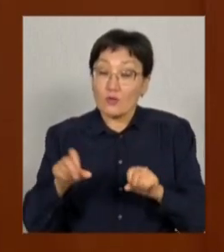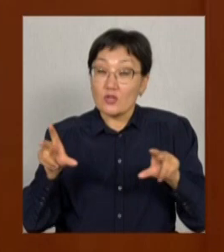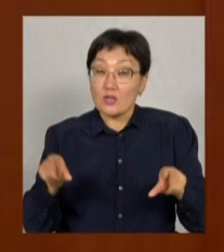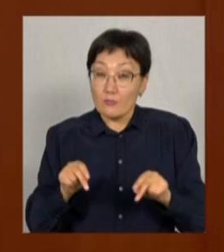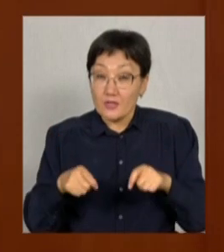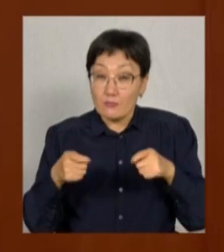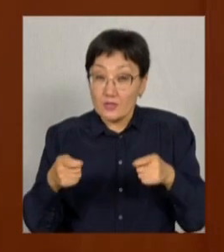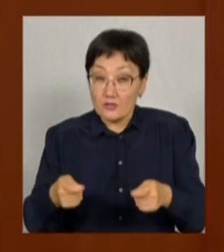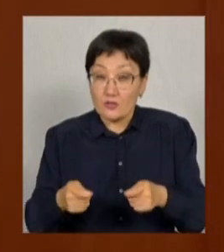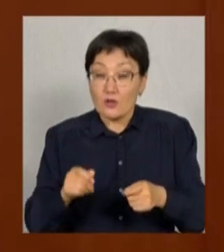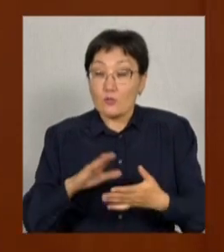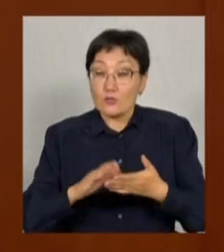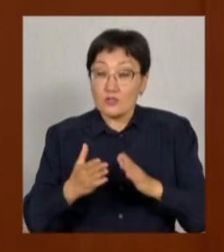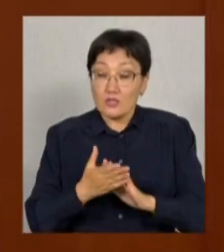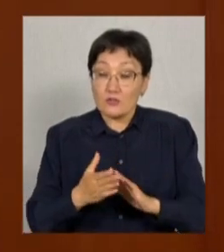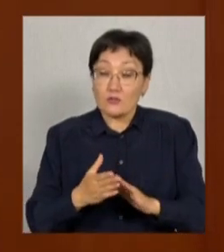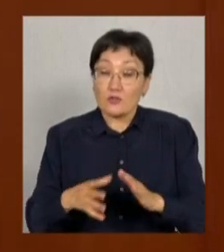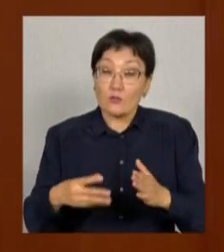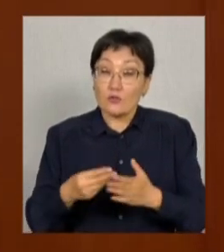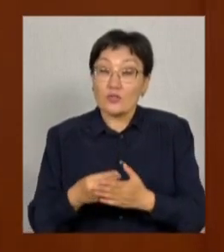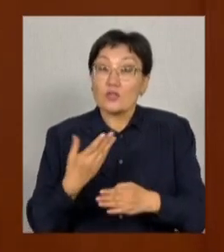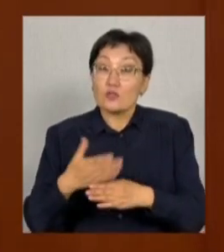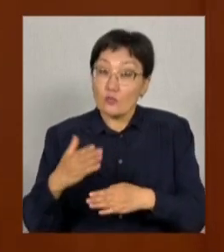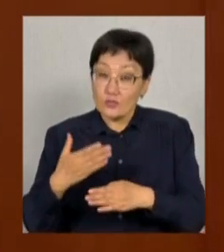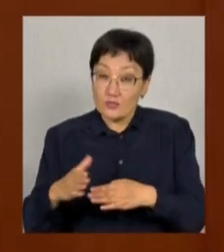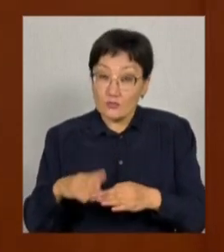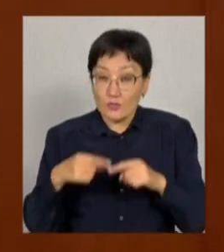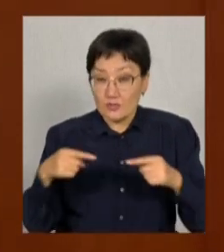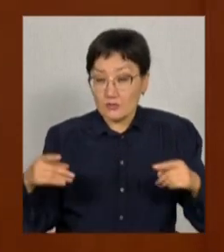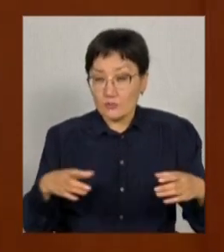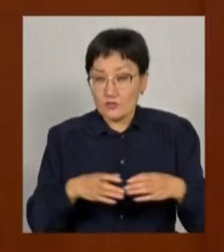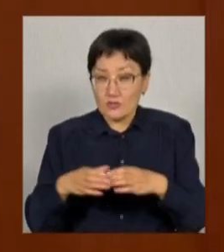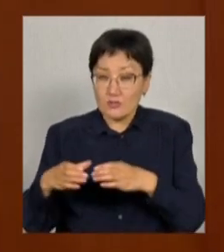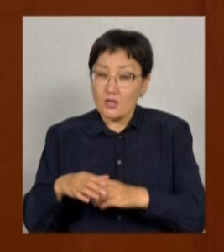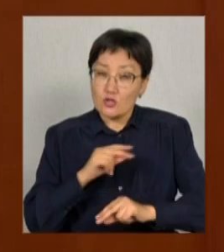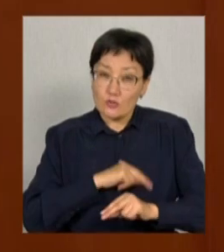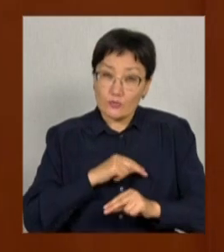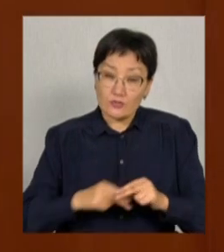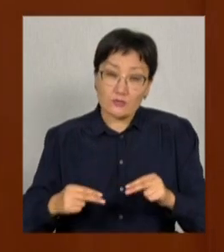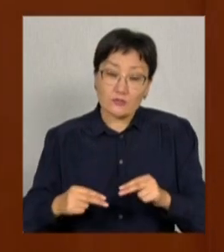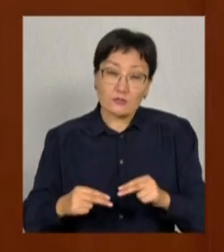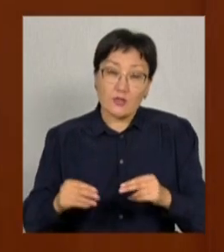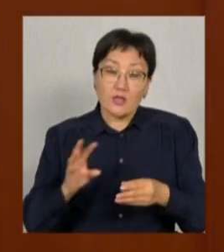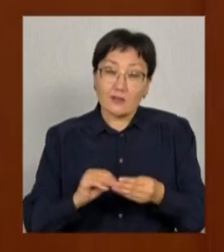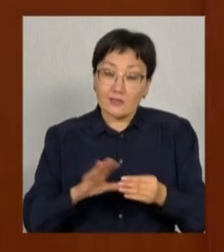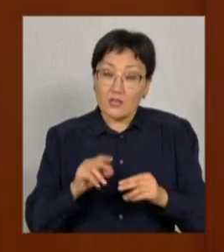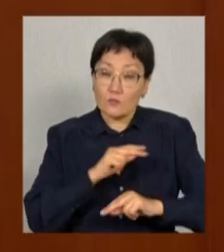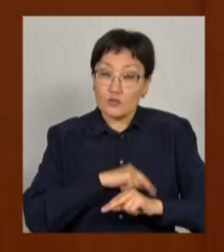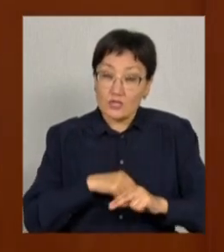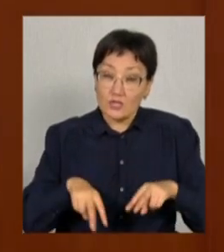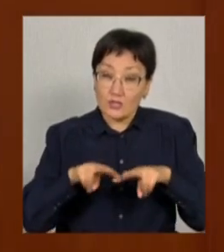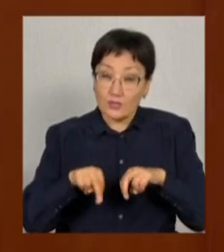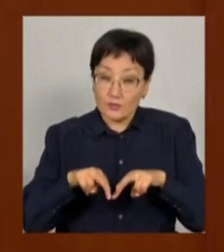беру, уағдаластық салымдар, субсидиялау, яғни өзге компаниялардың функциялары мен қайталанбайтын функцияларды